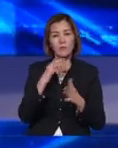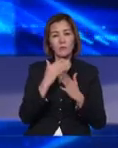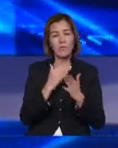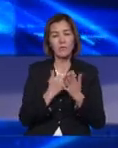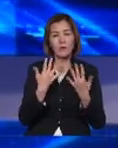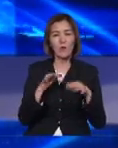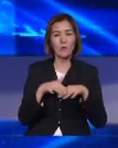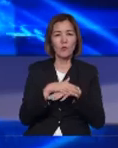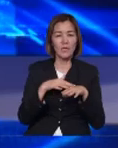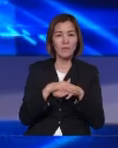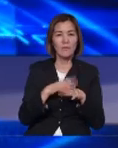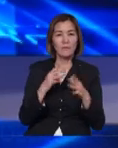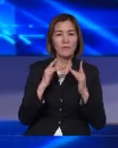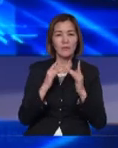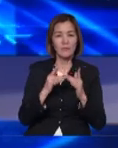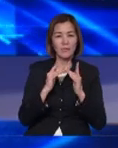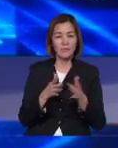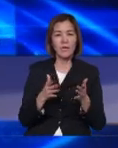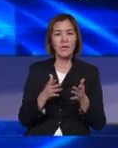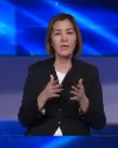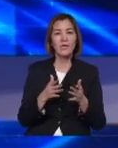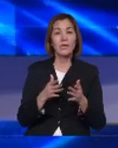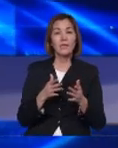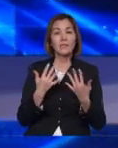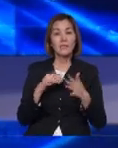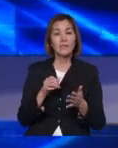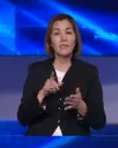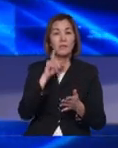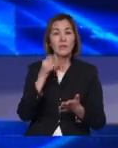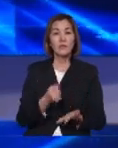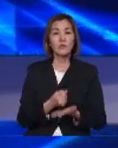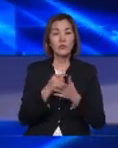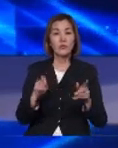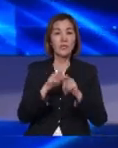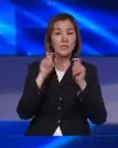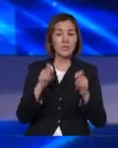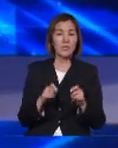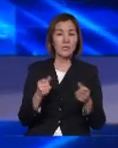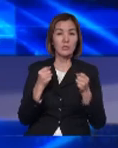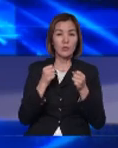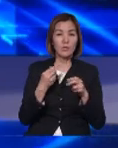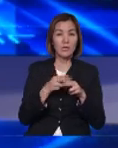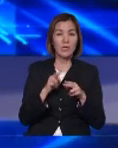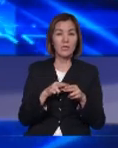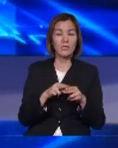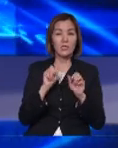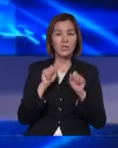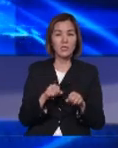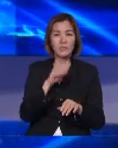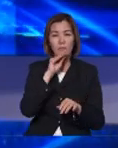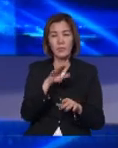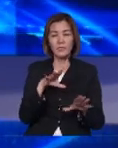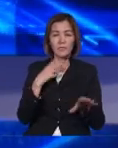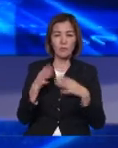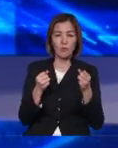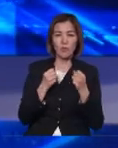реализации государственной программы АОЛ Ельбисыгы. Если для сельской молодежи, распахнувшей двери спорткомплекса, это шанс профессионально